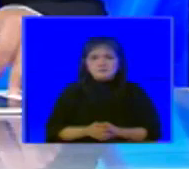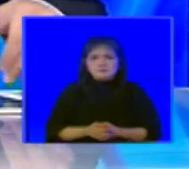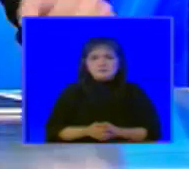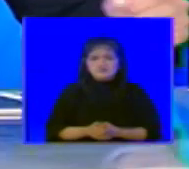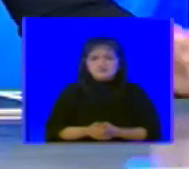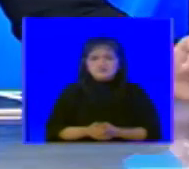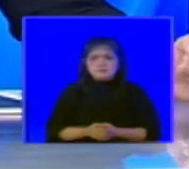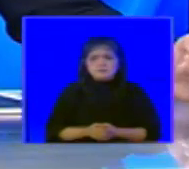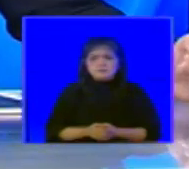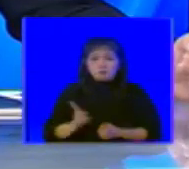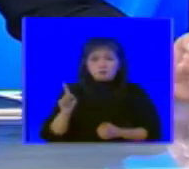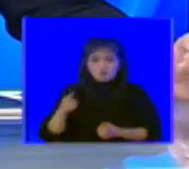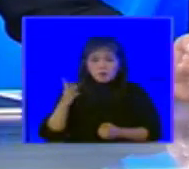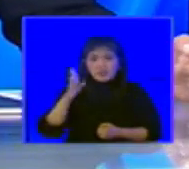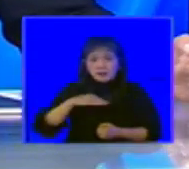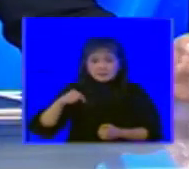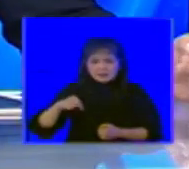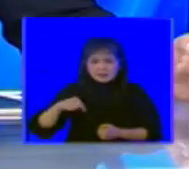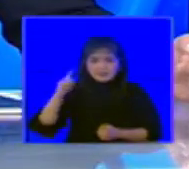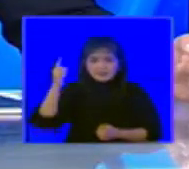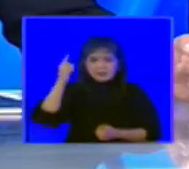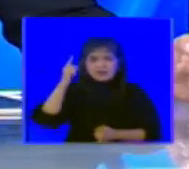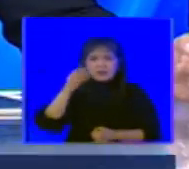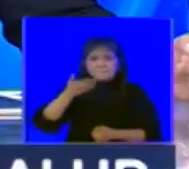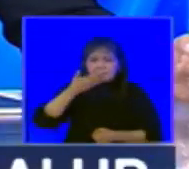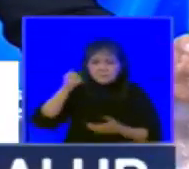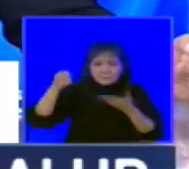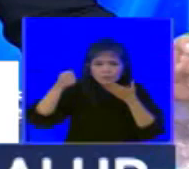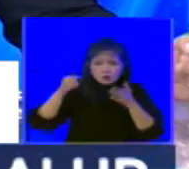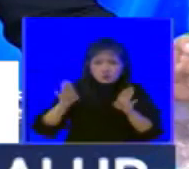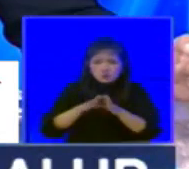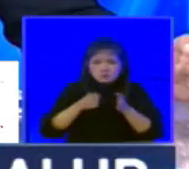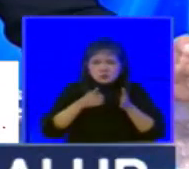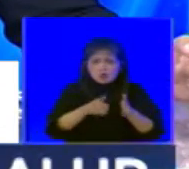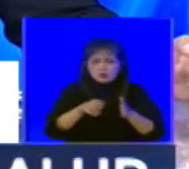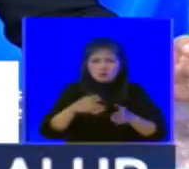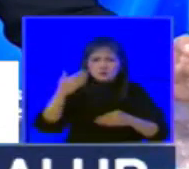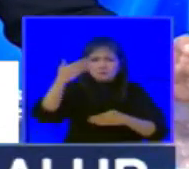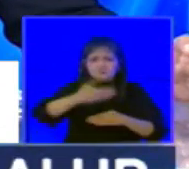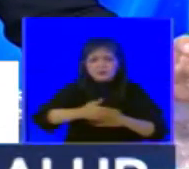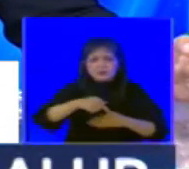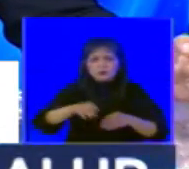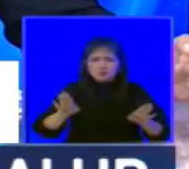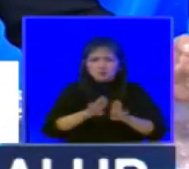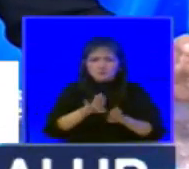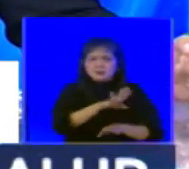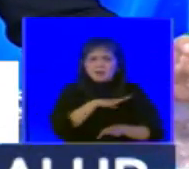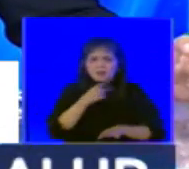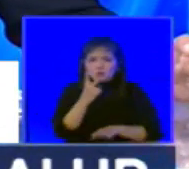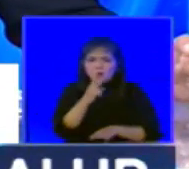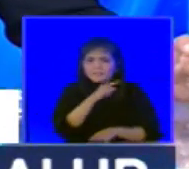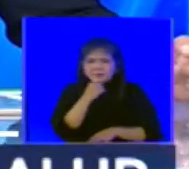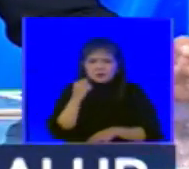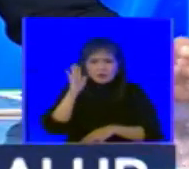Hai mulai hari ini Pemprov Papua menutup wilayah terutama dari jalur penerbangan dan lintas batas tutupan berlaku selama dua minggu